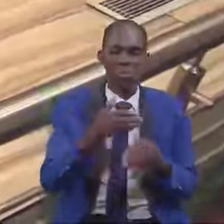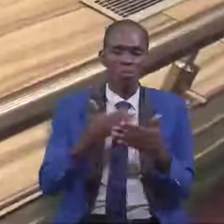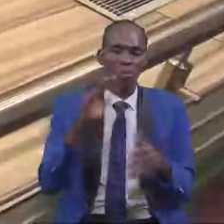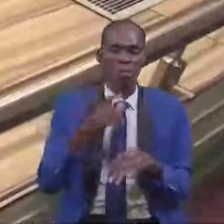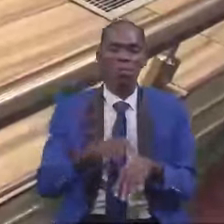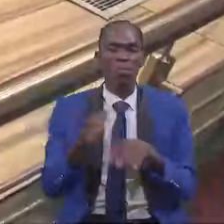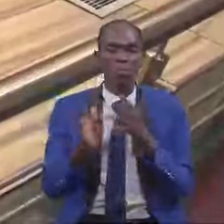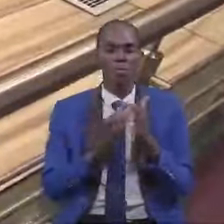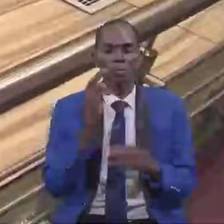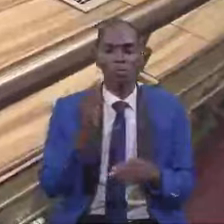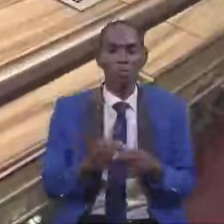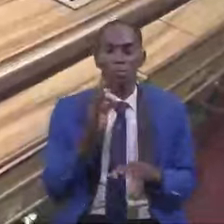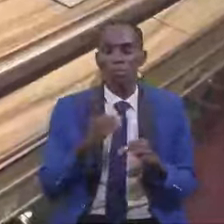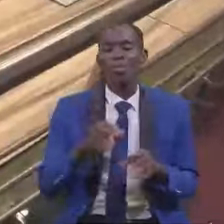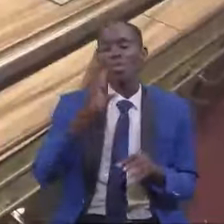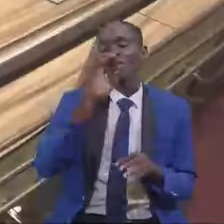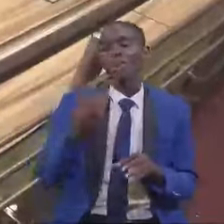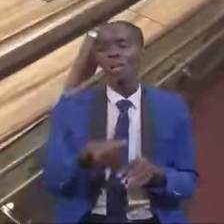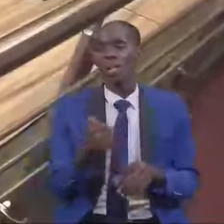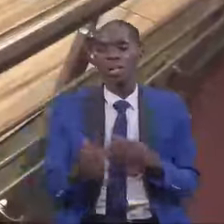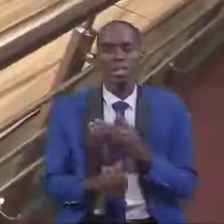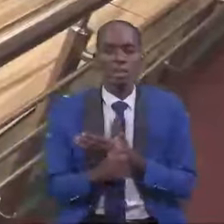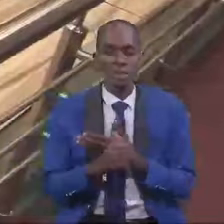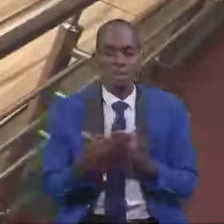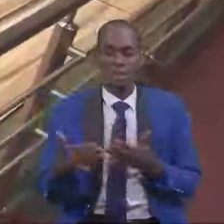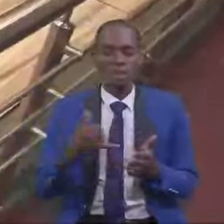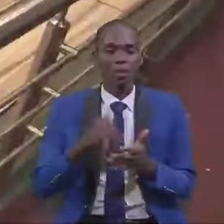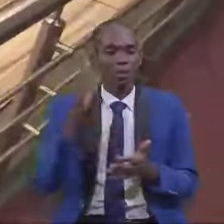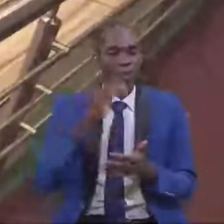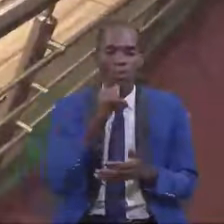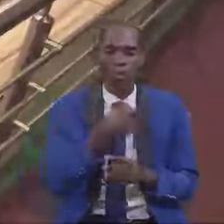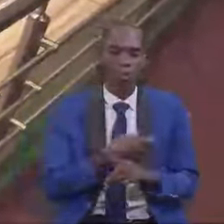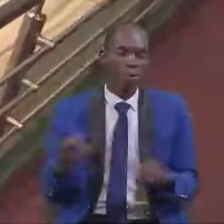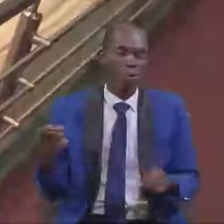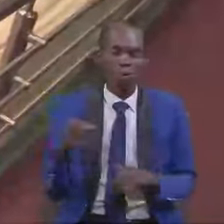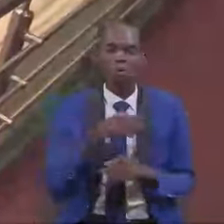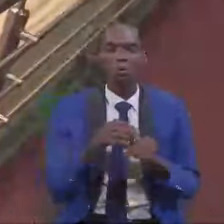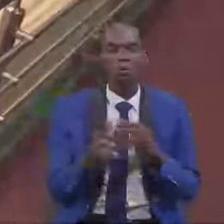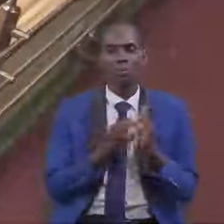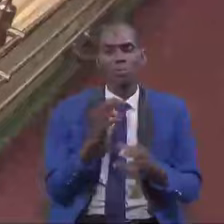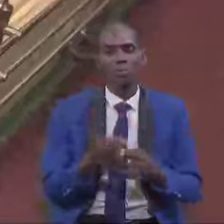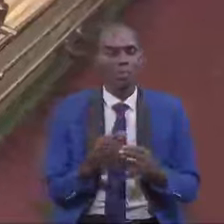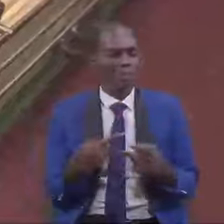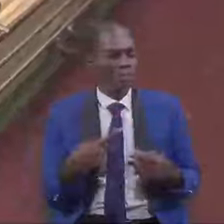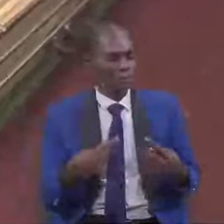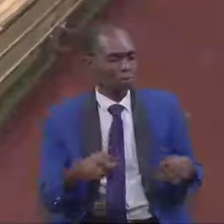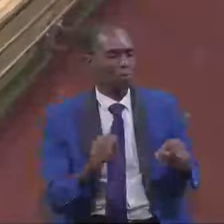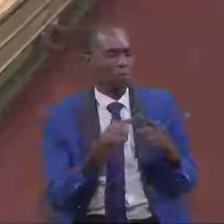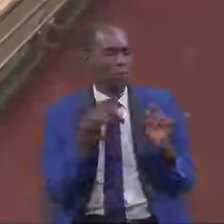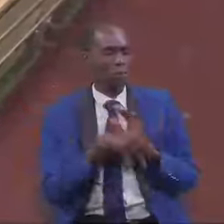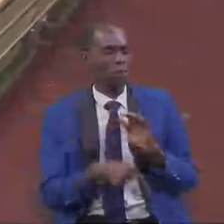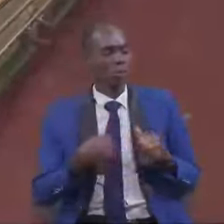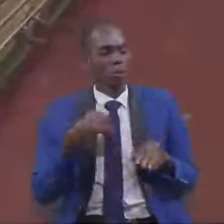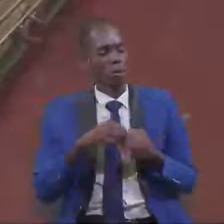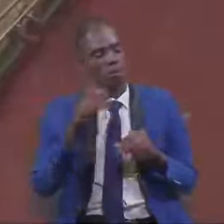S'ils boivent quelques breuvages mortels, il ne leur fera point de mal. Ils vont essayer de vous donner à boire du poison dans le rêve, vous